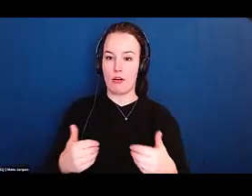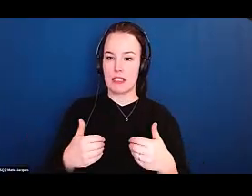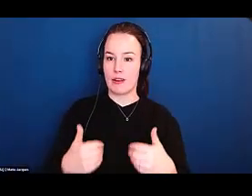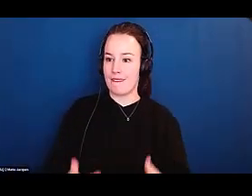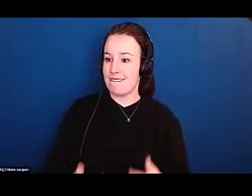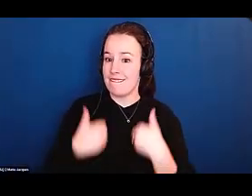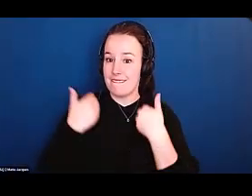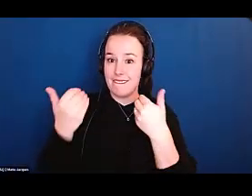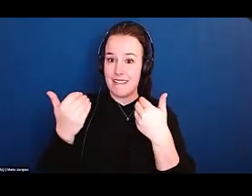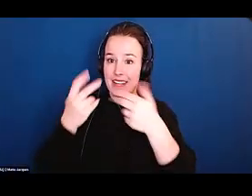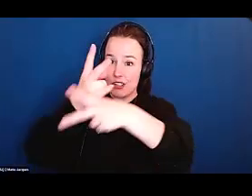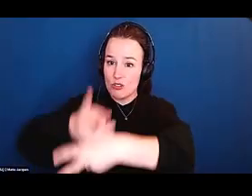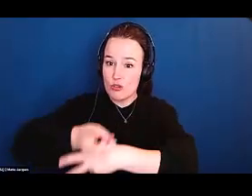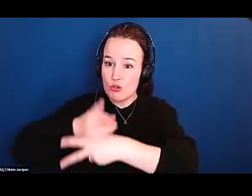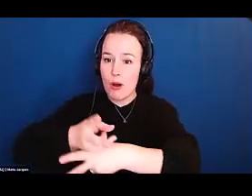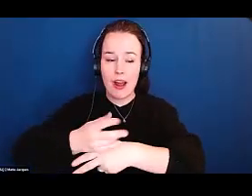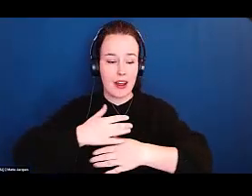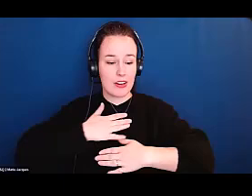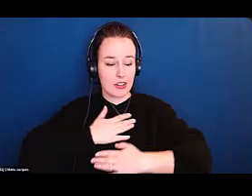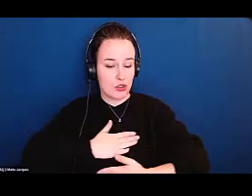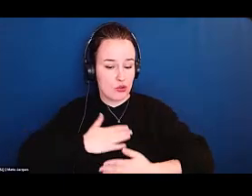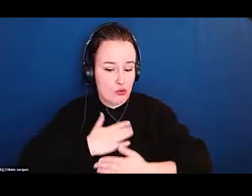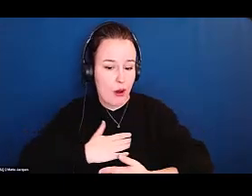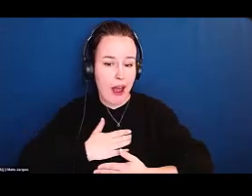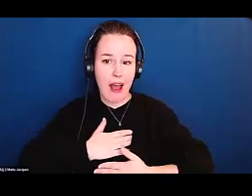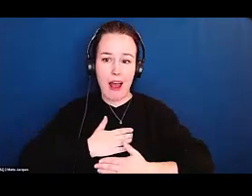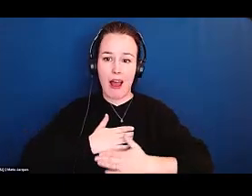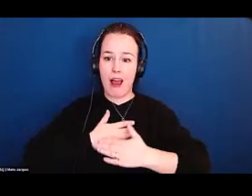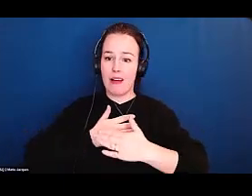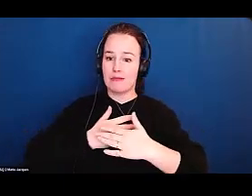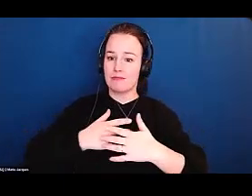est remplie de soins, de joie,